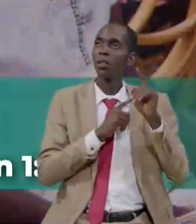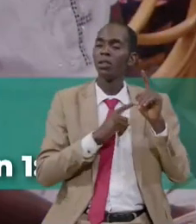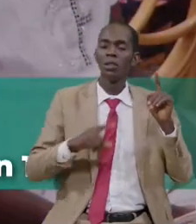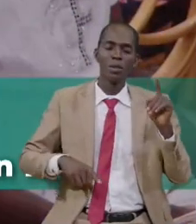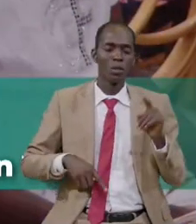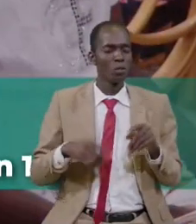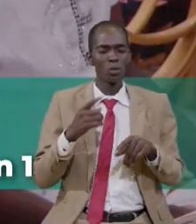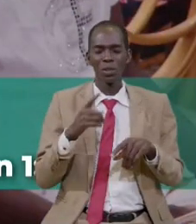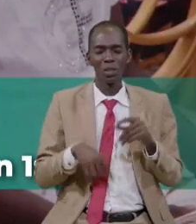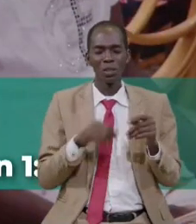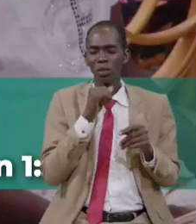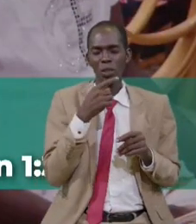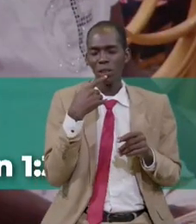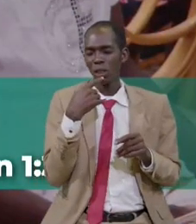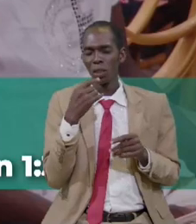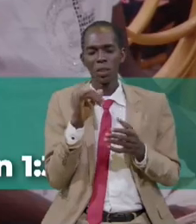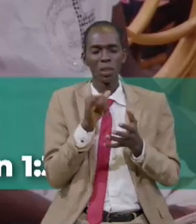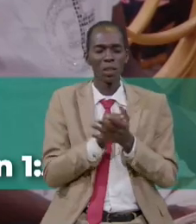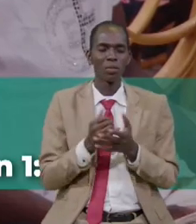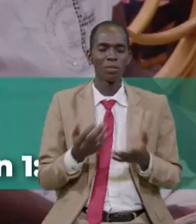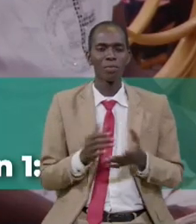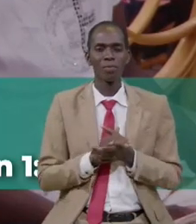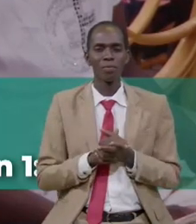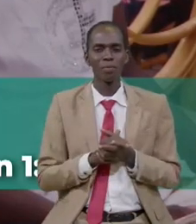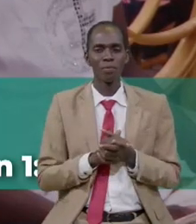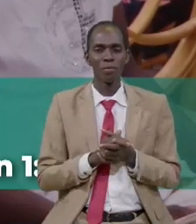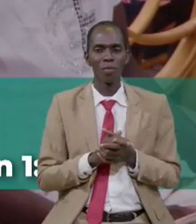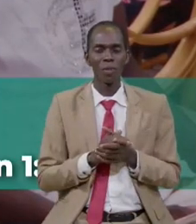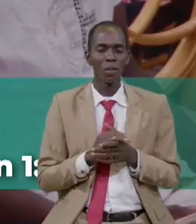pas. Mais cet homme impur, mettre de côté